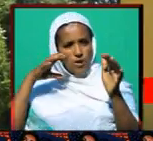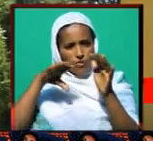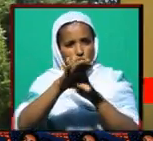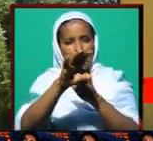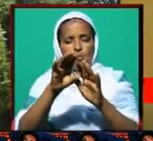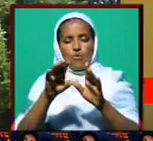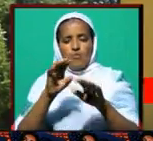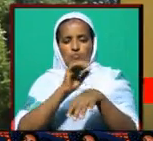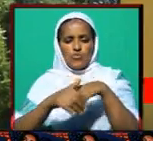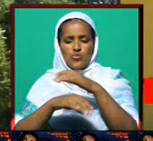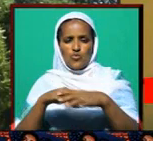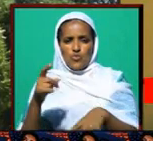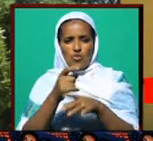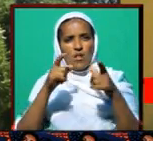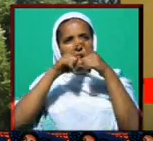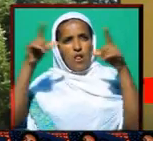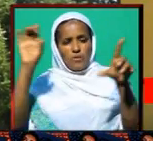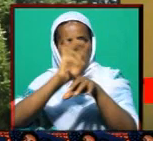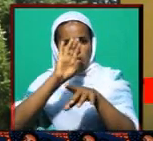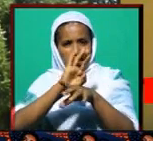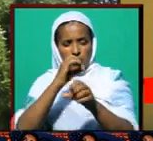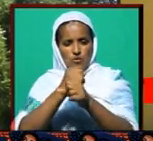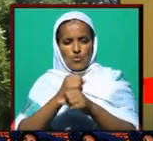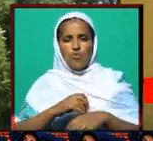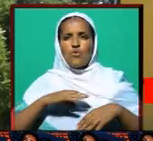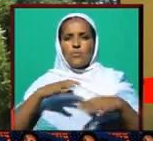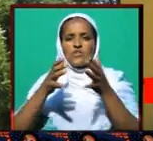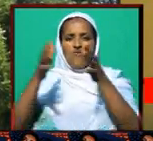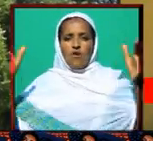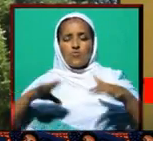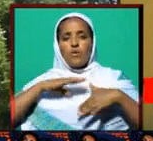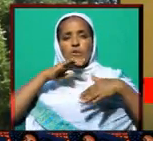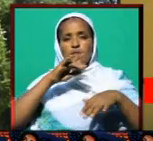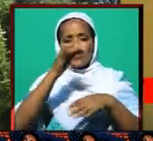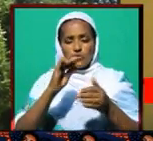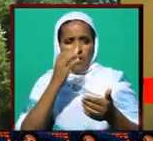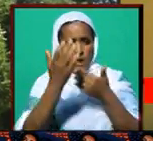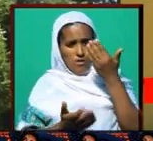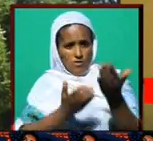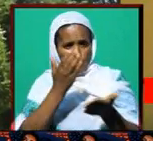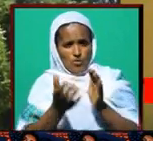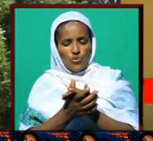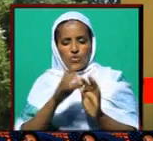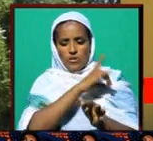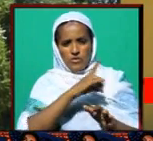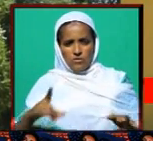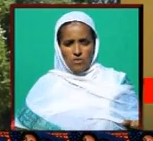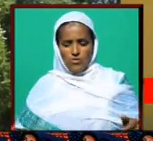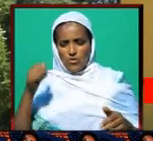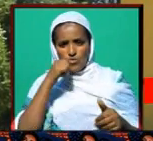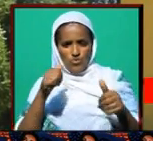በሰፊው ይለቀቁና ህዝቡ በሙሉ ገብቶ እንዲያስቀድስ አመች እንዲሆንና ትልቅ ቤተ ክርስቲያን ሰርቶ ለመርካት በስፋቱ ለመርካት ነው